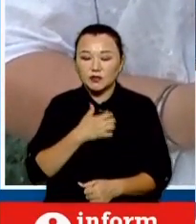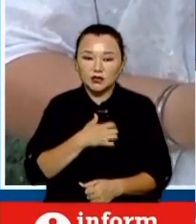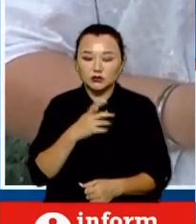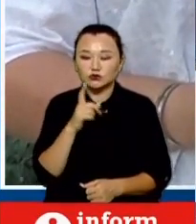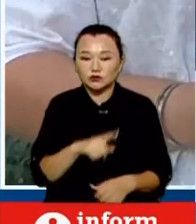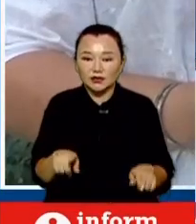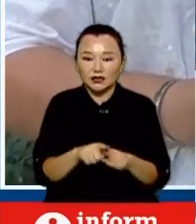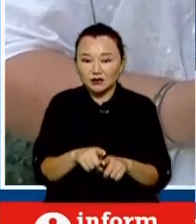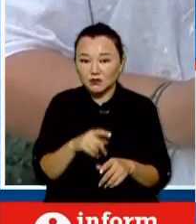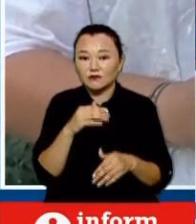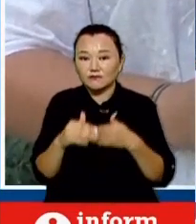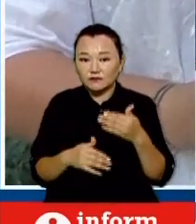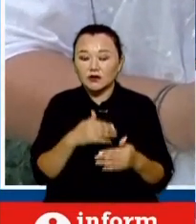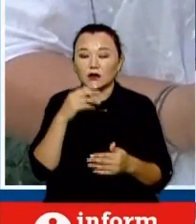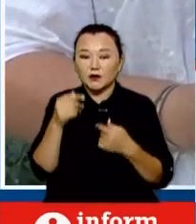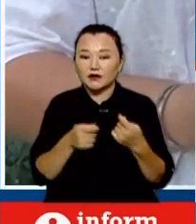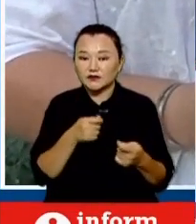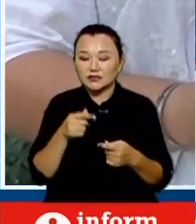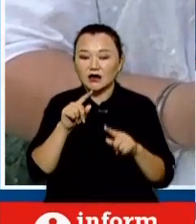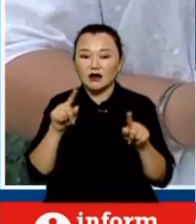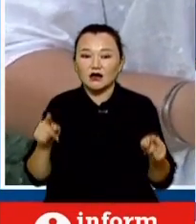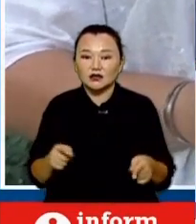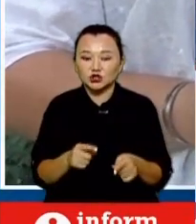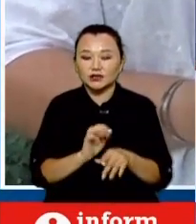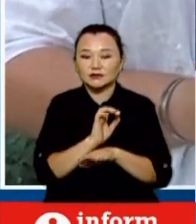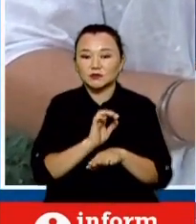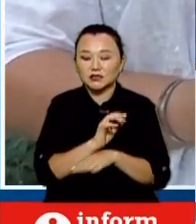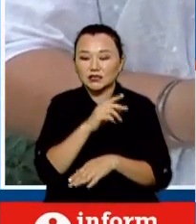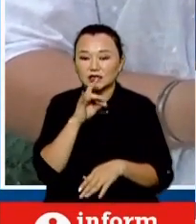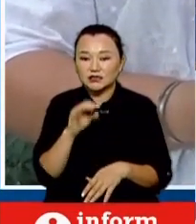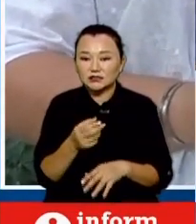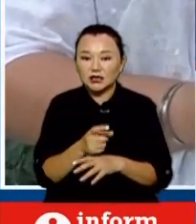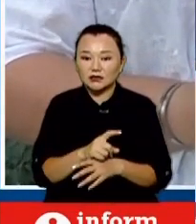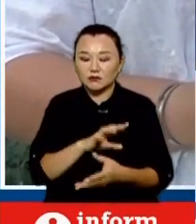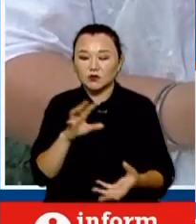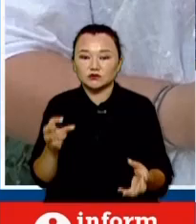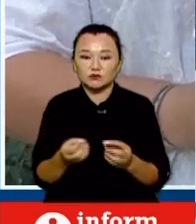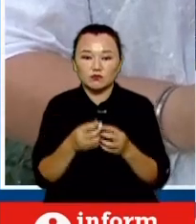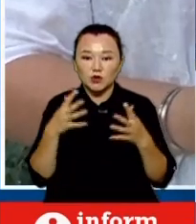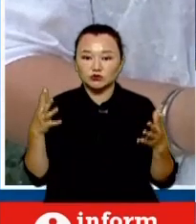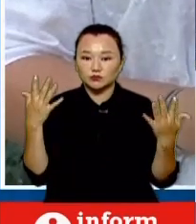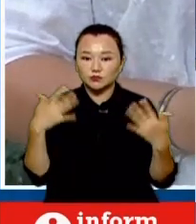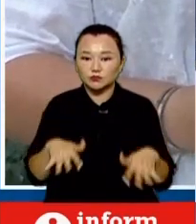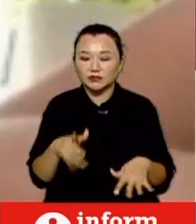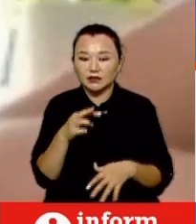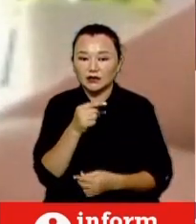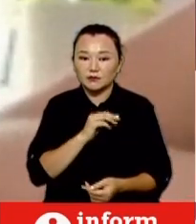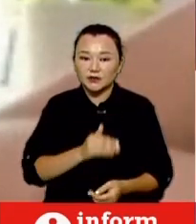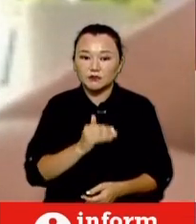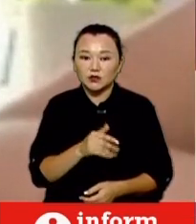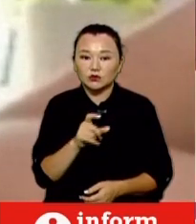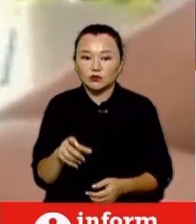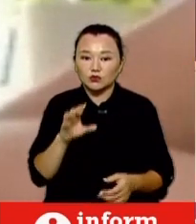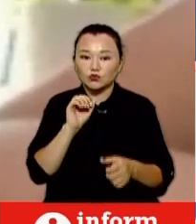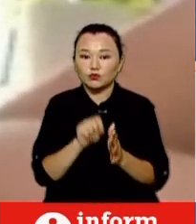что такими темпами в правительстве ограничат экспорт риса. Это повлечет большие убытки для предприятий. Ну, тем самым